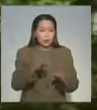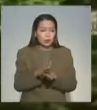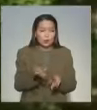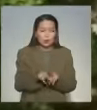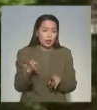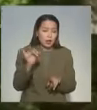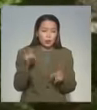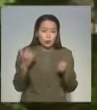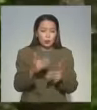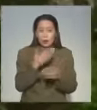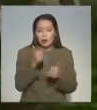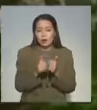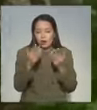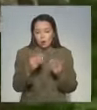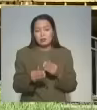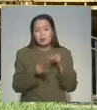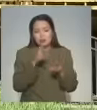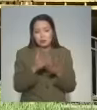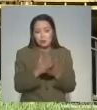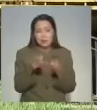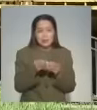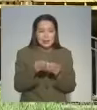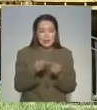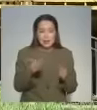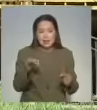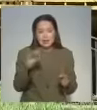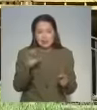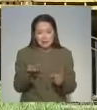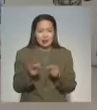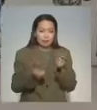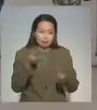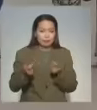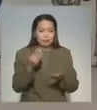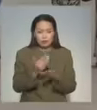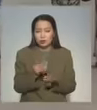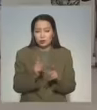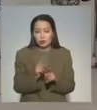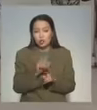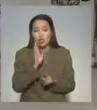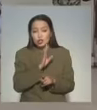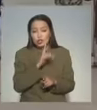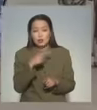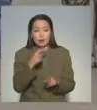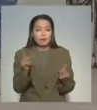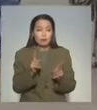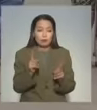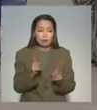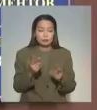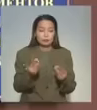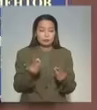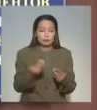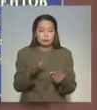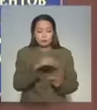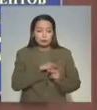удивляются. Ежедневно к ним поступают по 10 судебных исков. И едва ли не каждая третья разведенная женщина говорит о том, что официально безработный